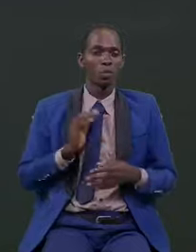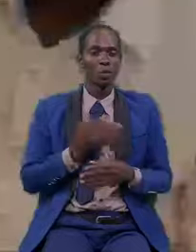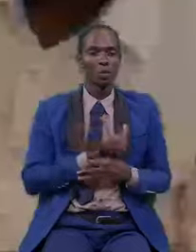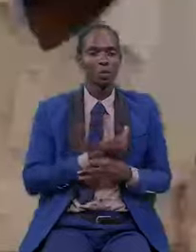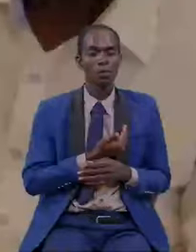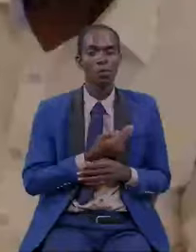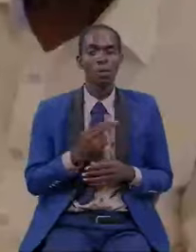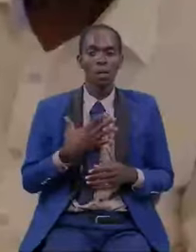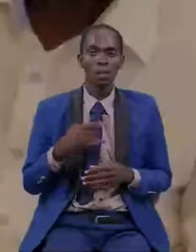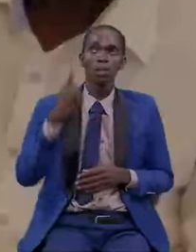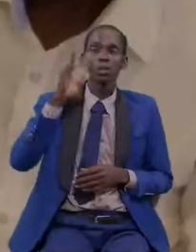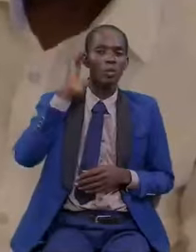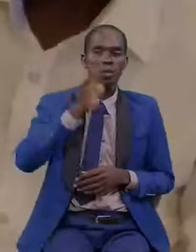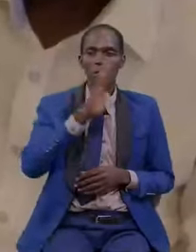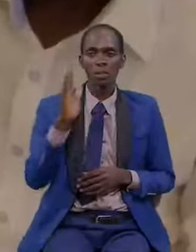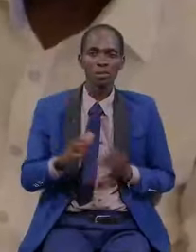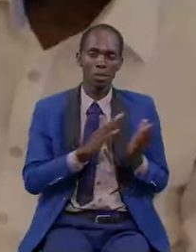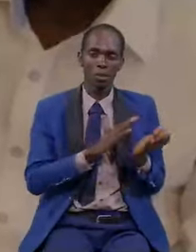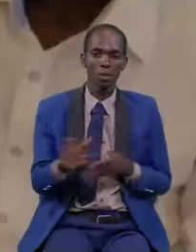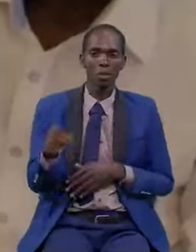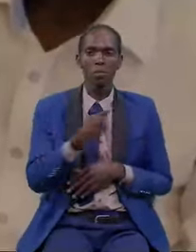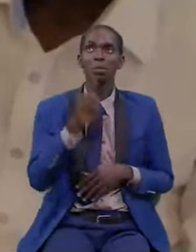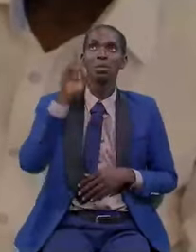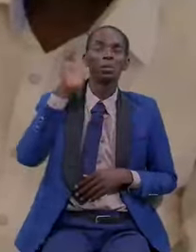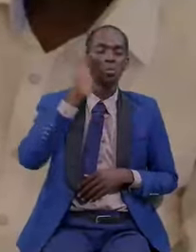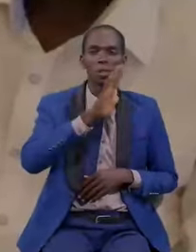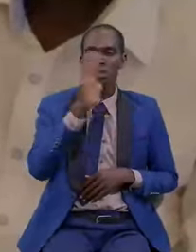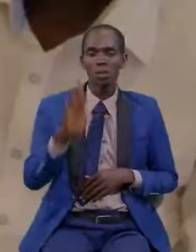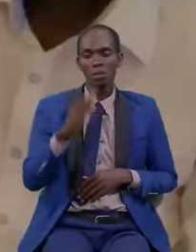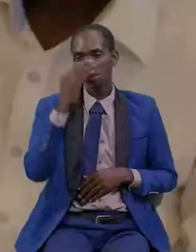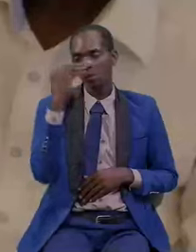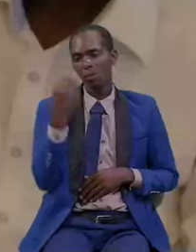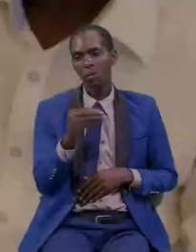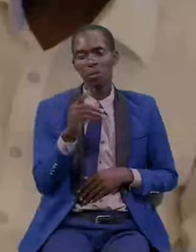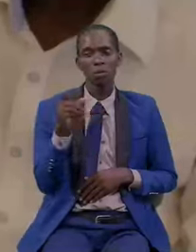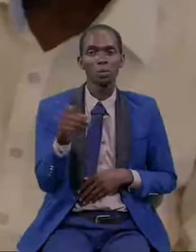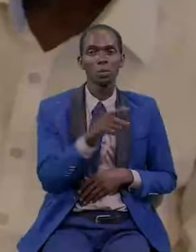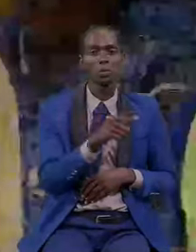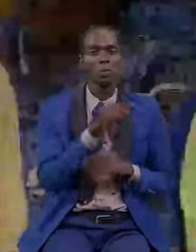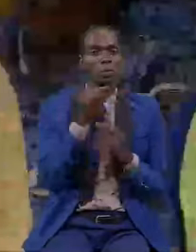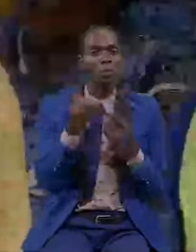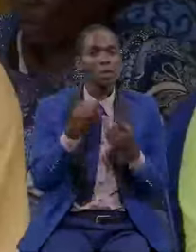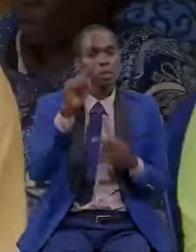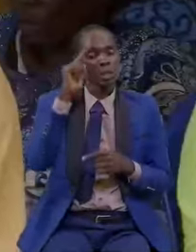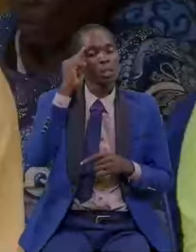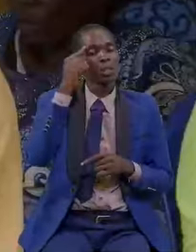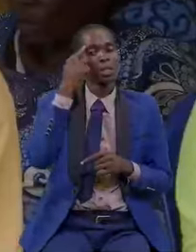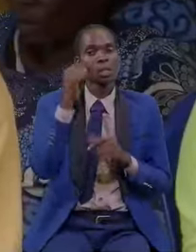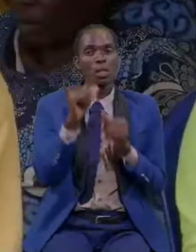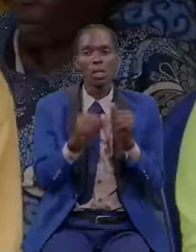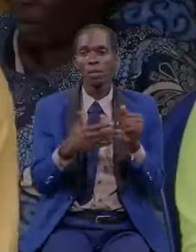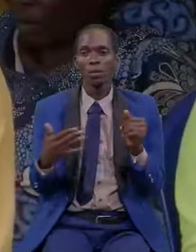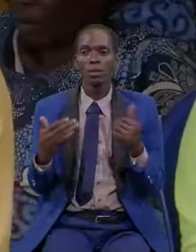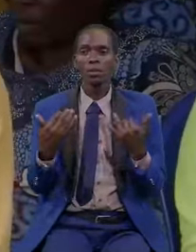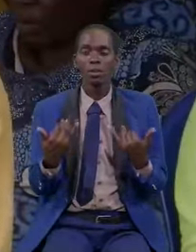Il ne vous abandonnera pas. Il ne vous délaissera pas. Lorsque vous croyez que tout